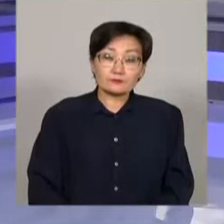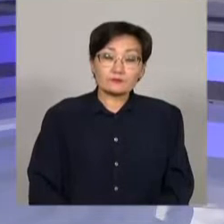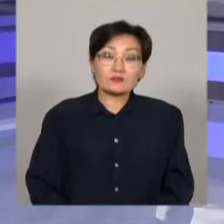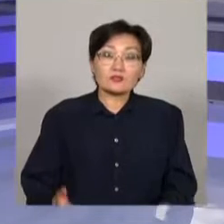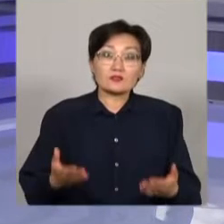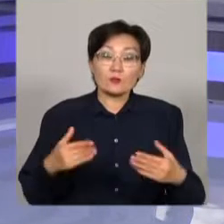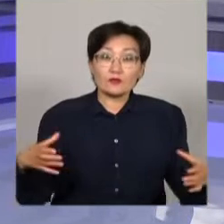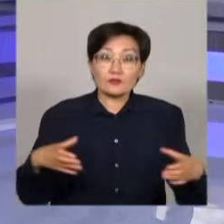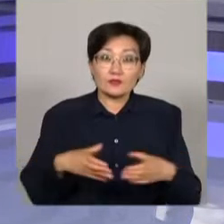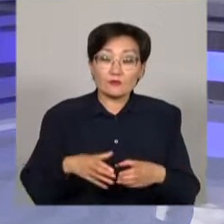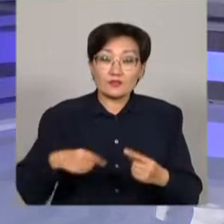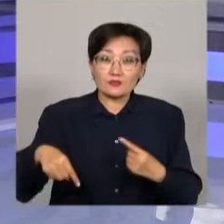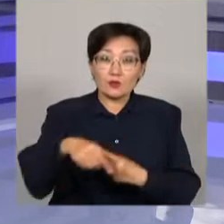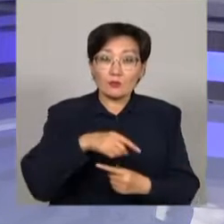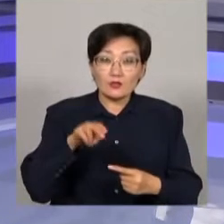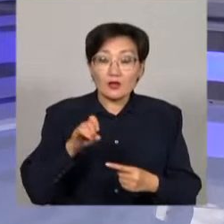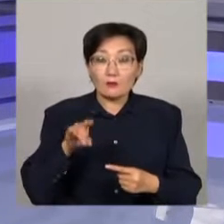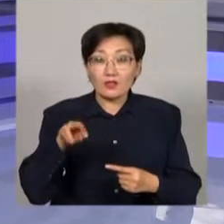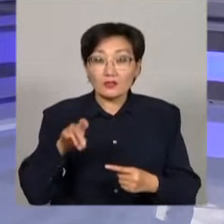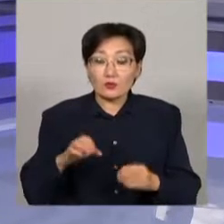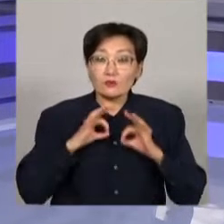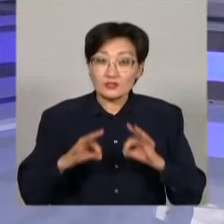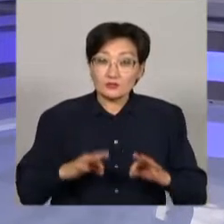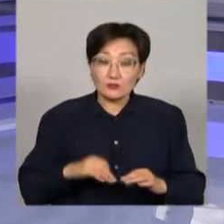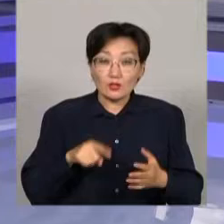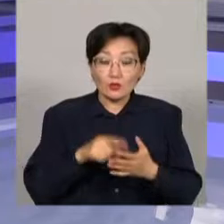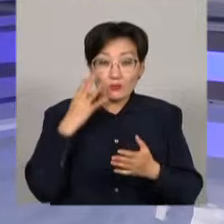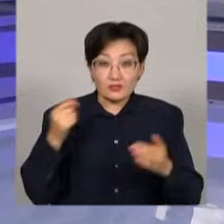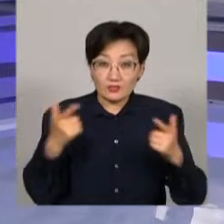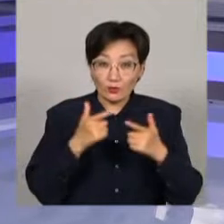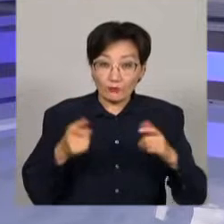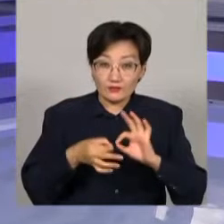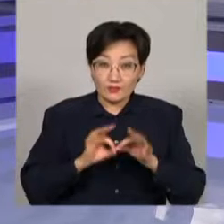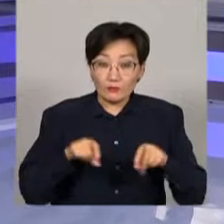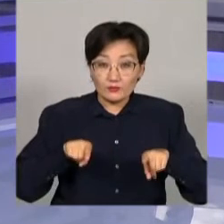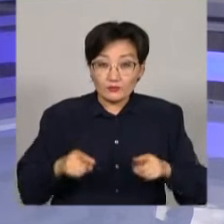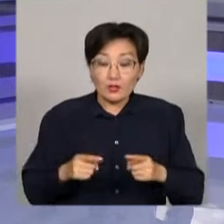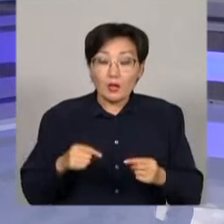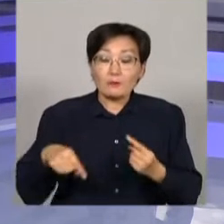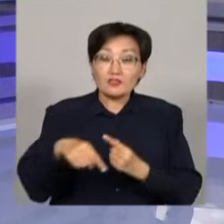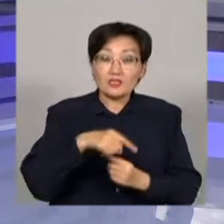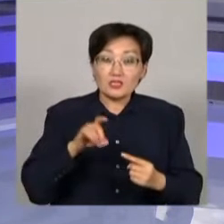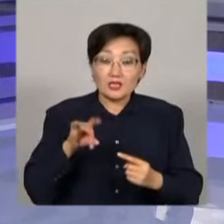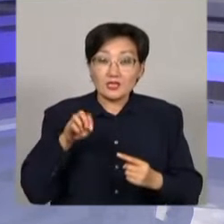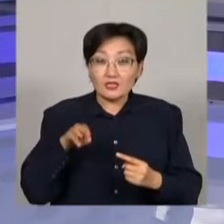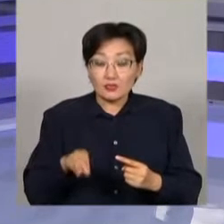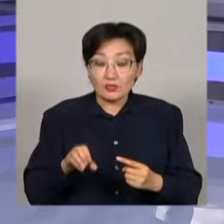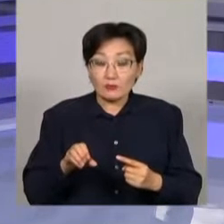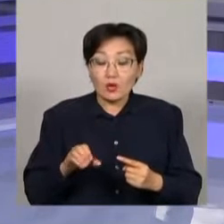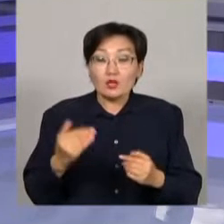Призывал объединиться вокруг Дикого Армана. В прокуратуре Алматы сообщили подробности задержания бизнесмена Кайрата